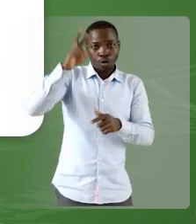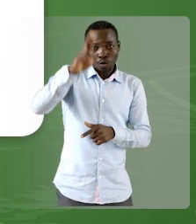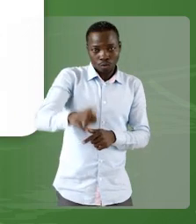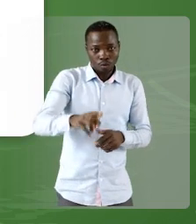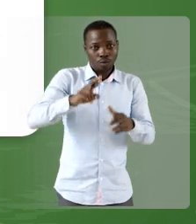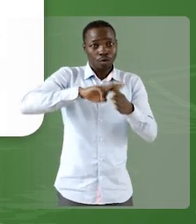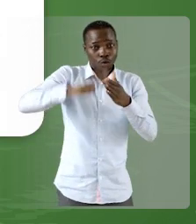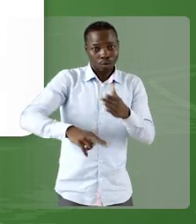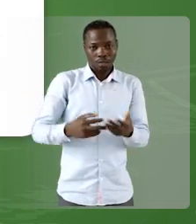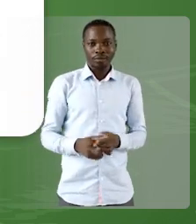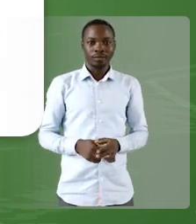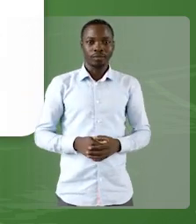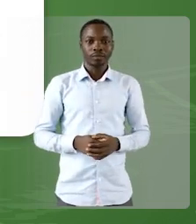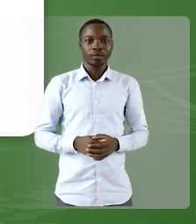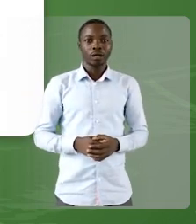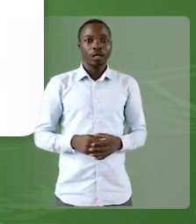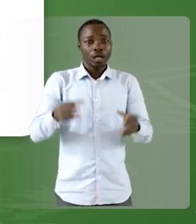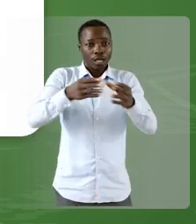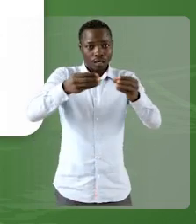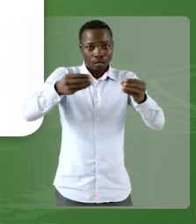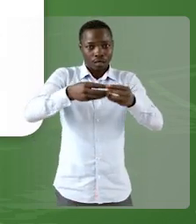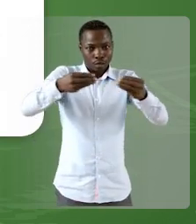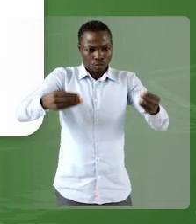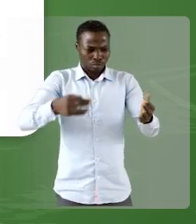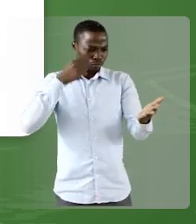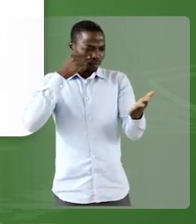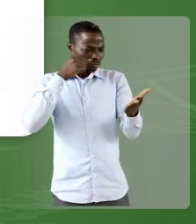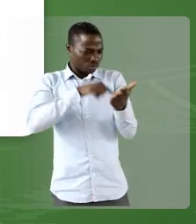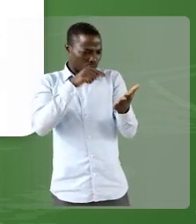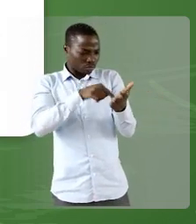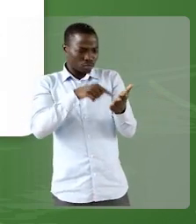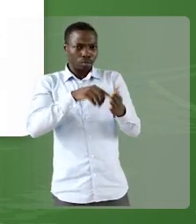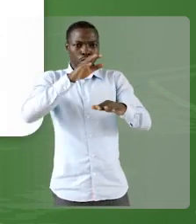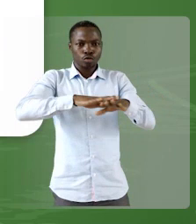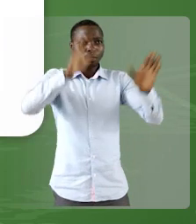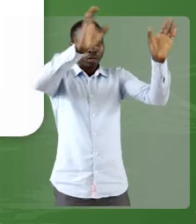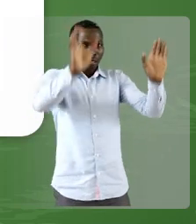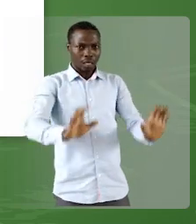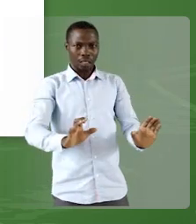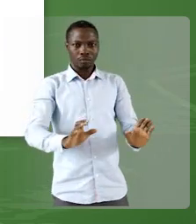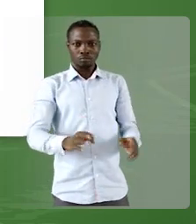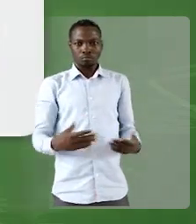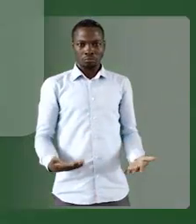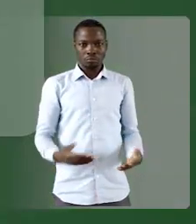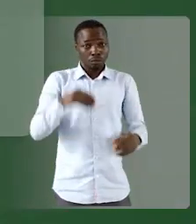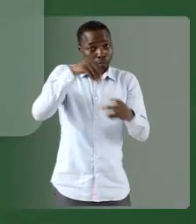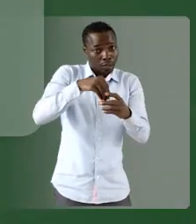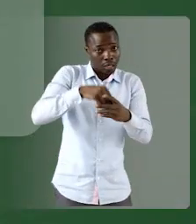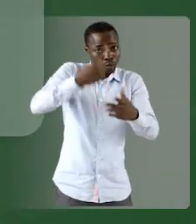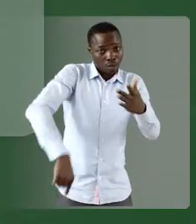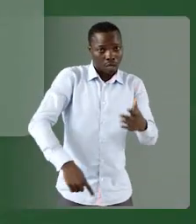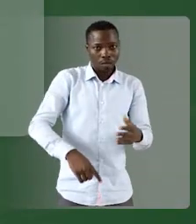sols observés sur la carte pédologique sont, on a les sols